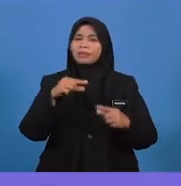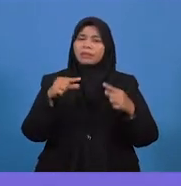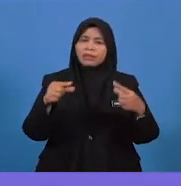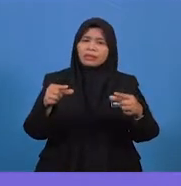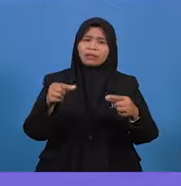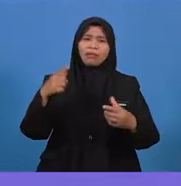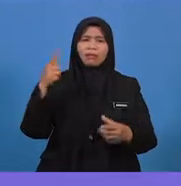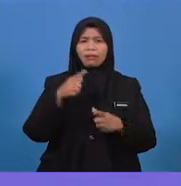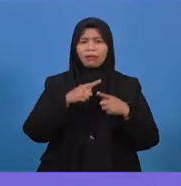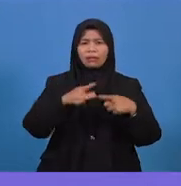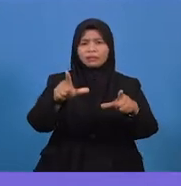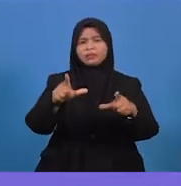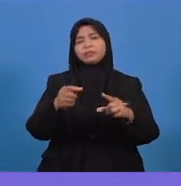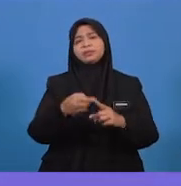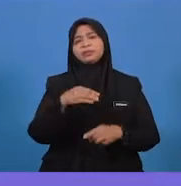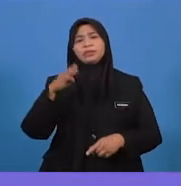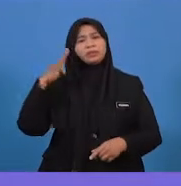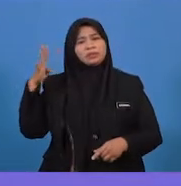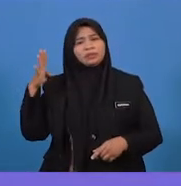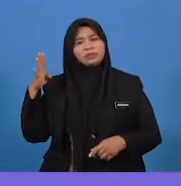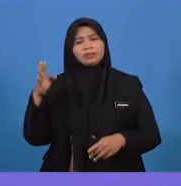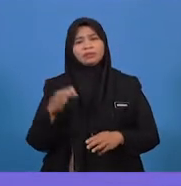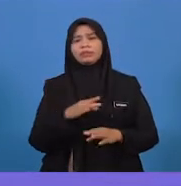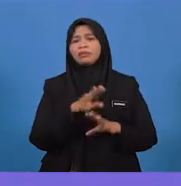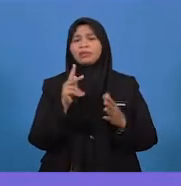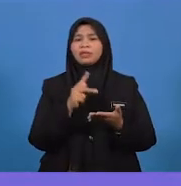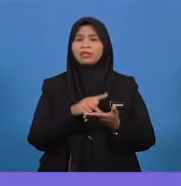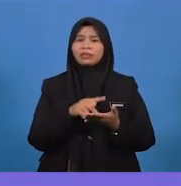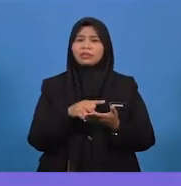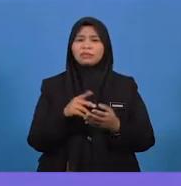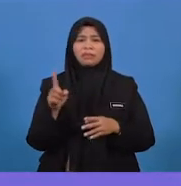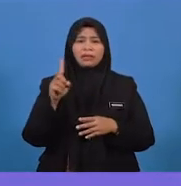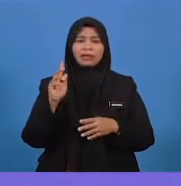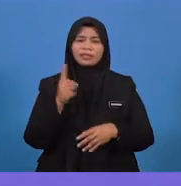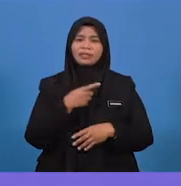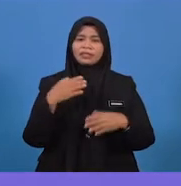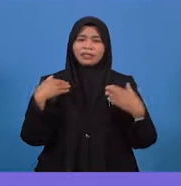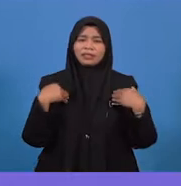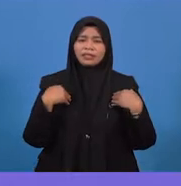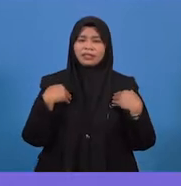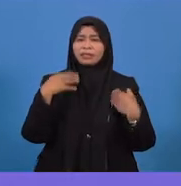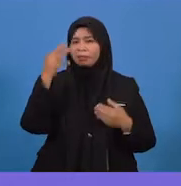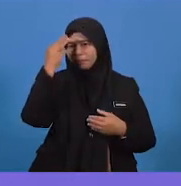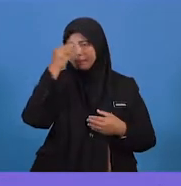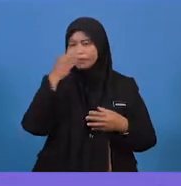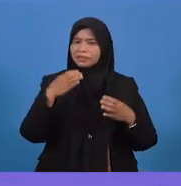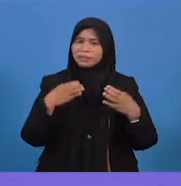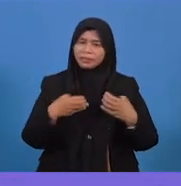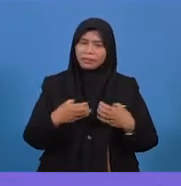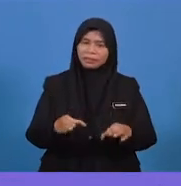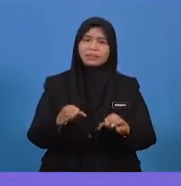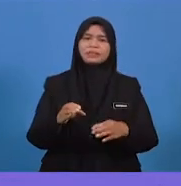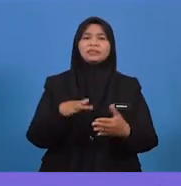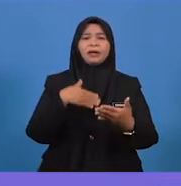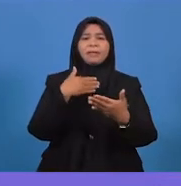laju daripada bunyi. Jadi, tidak kira di mana pun kita berada, malaikat cepat saja